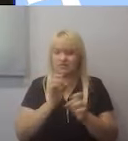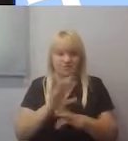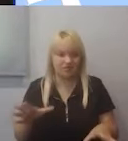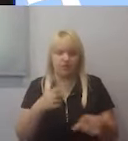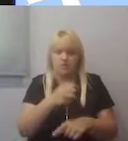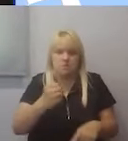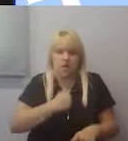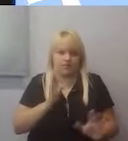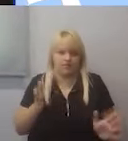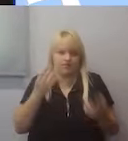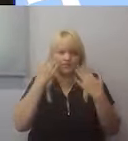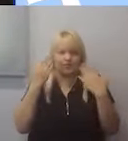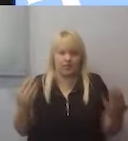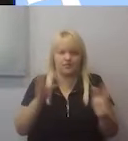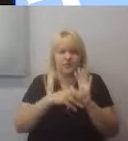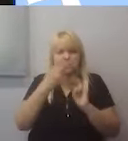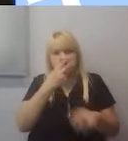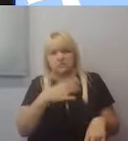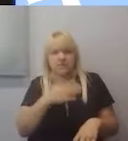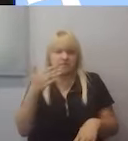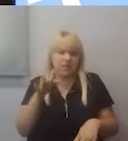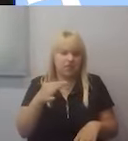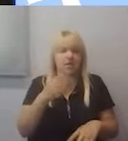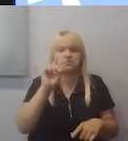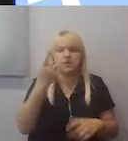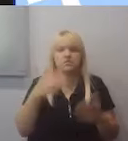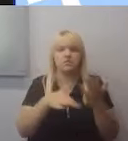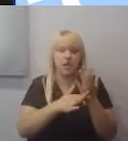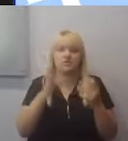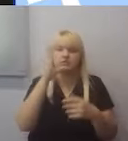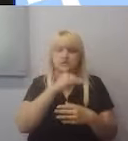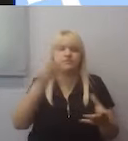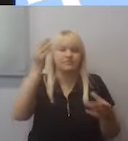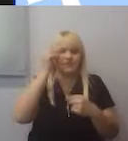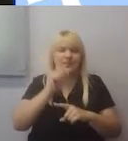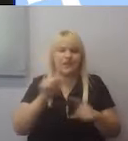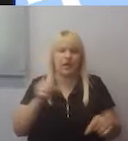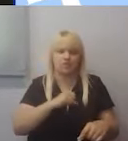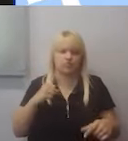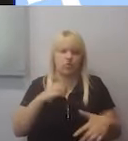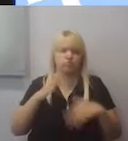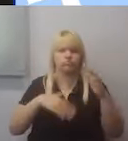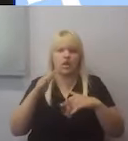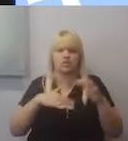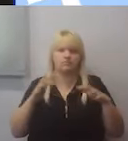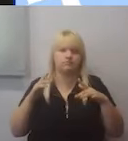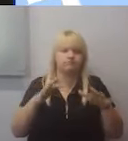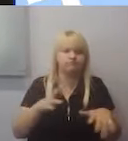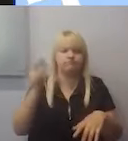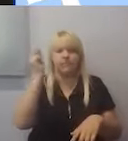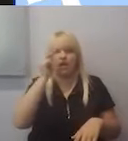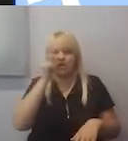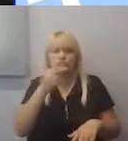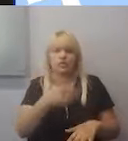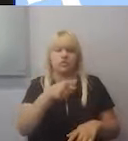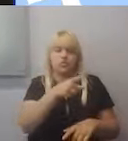redzējuši video ticiet man pirmo palīdzību var iemācīties tikai praktiski darot mācoties un tad ja tu to esi